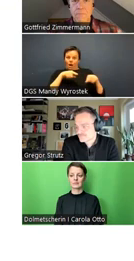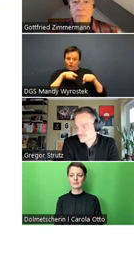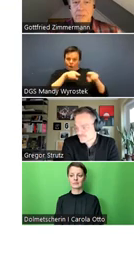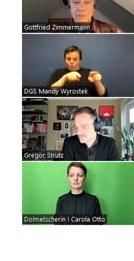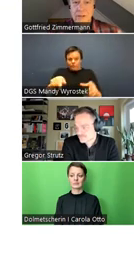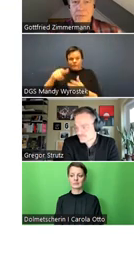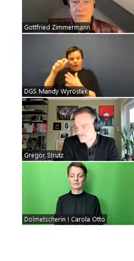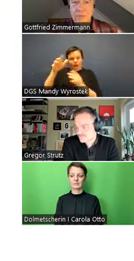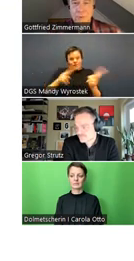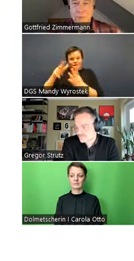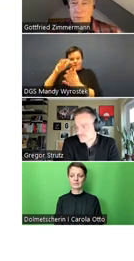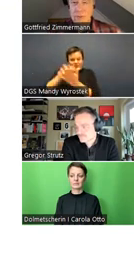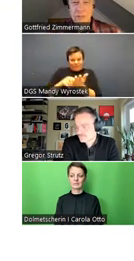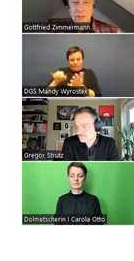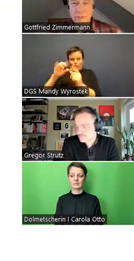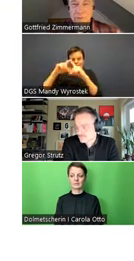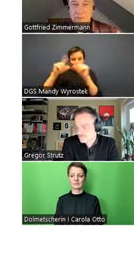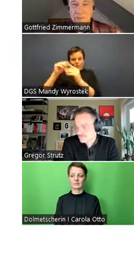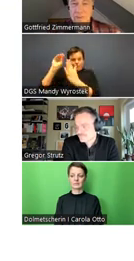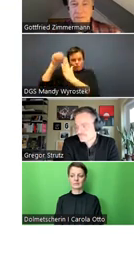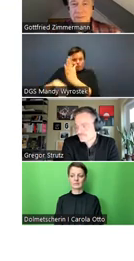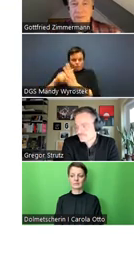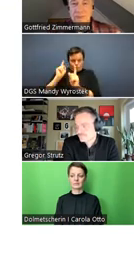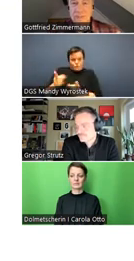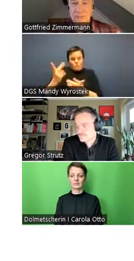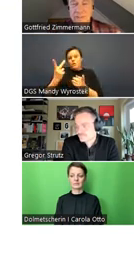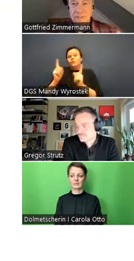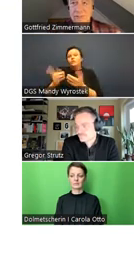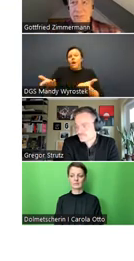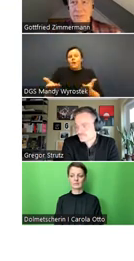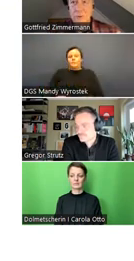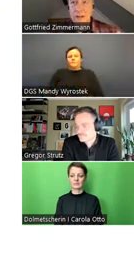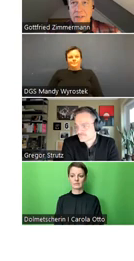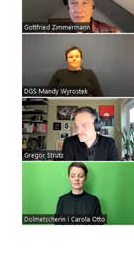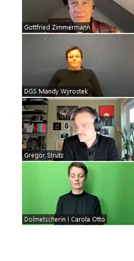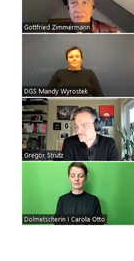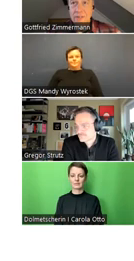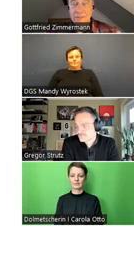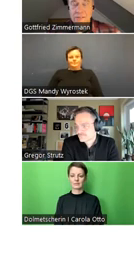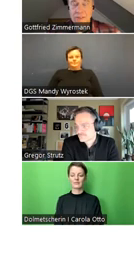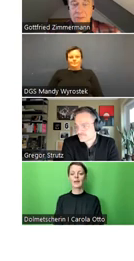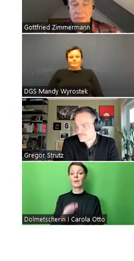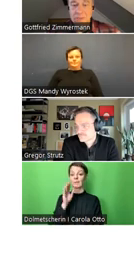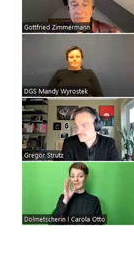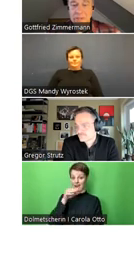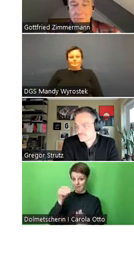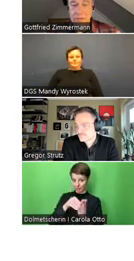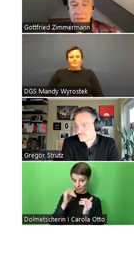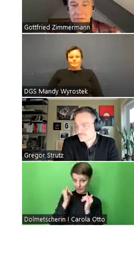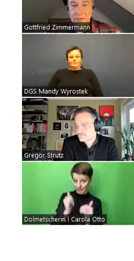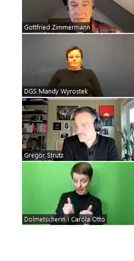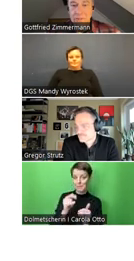Checkliste. Also man darf es ausfüllen, aber man sollte es so machen, dass wenn etwas drinsteht, dass